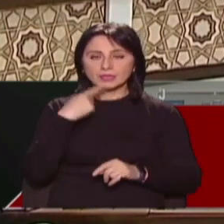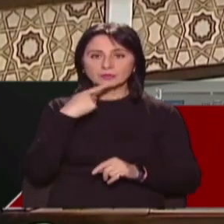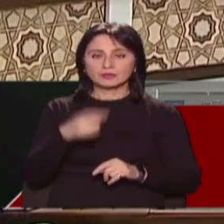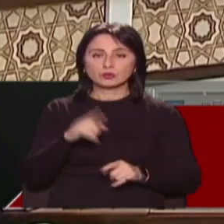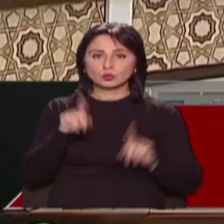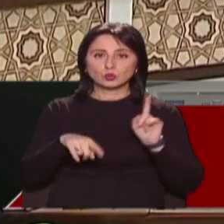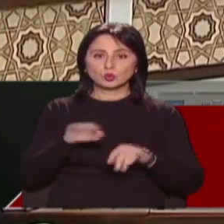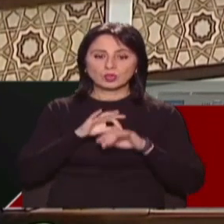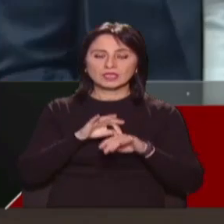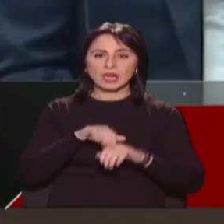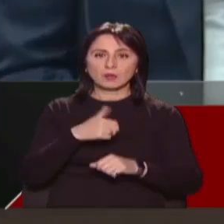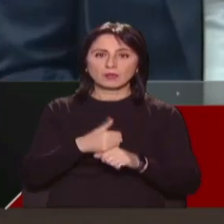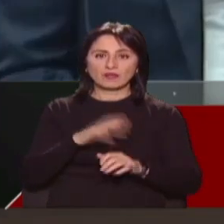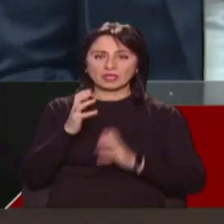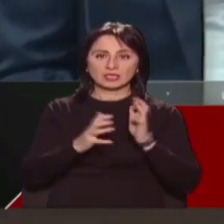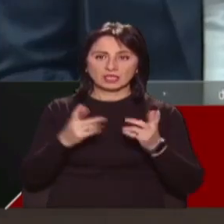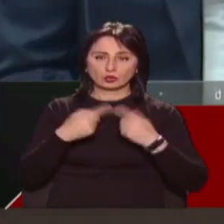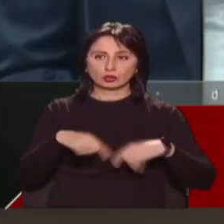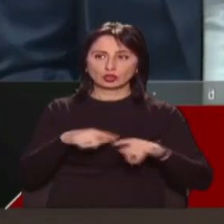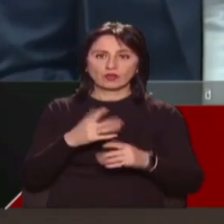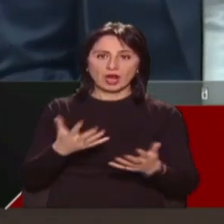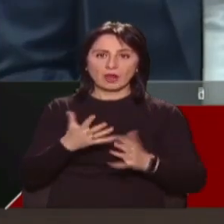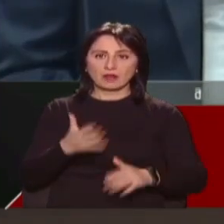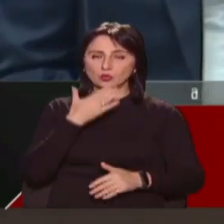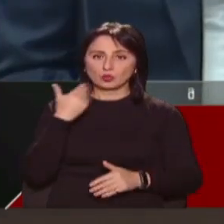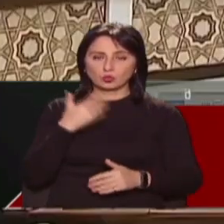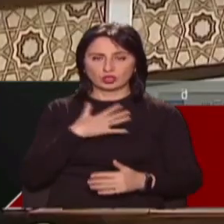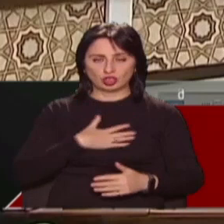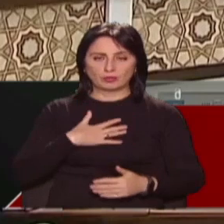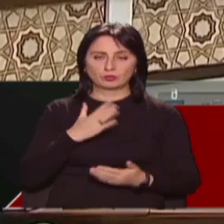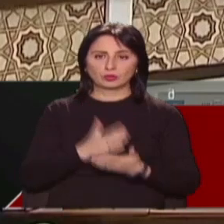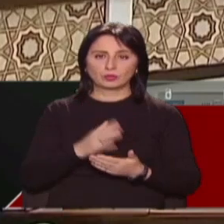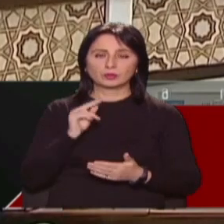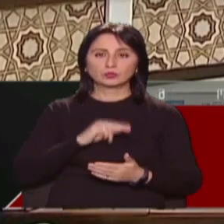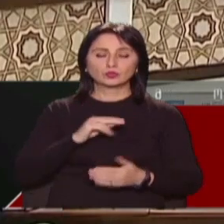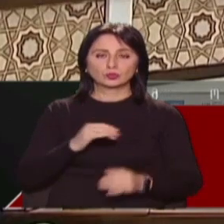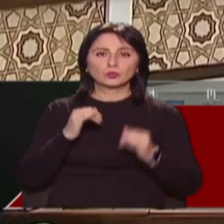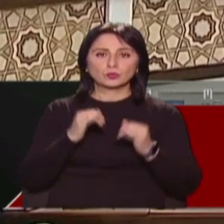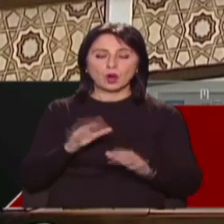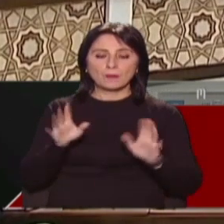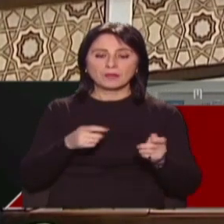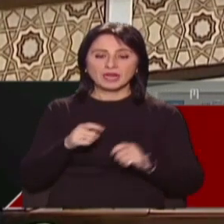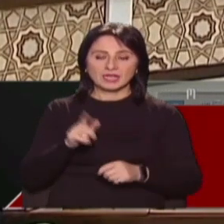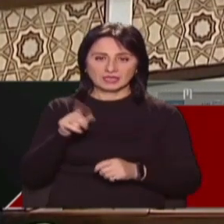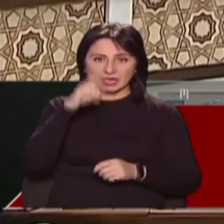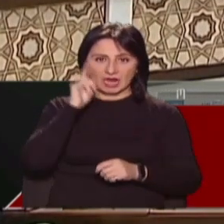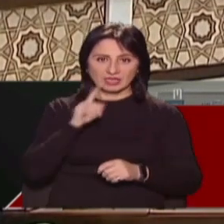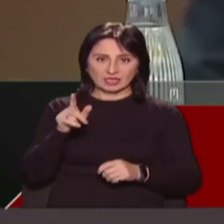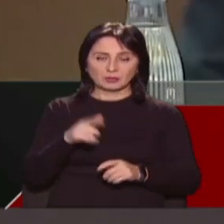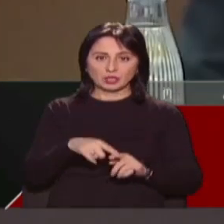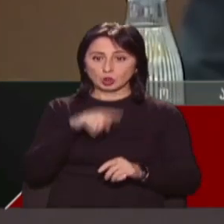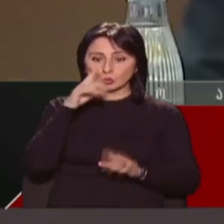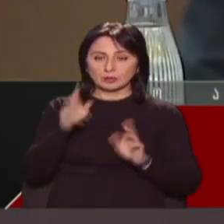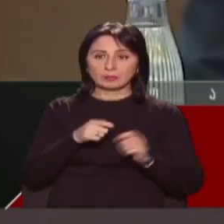tkmit zogierti tsampani saertashoris organizatsiis araefekturoba shemashpotebelia. Azerbaijanis prezidenti samitis parglebshi